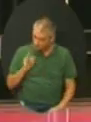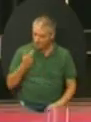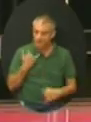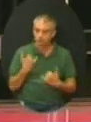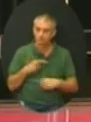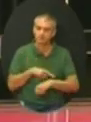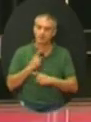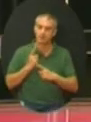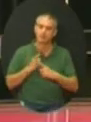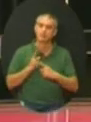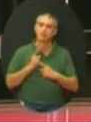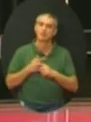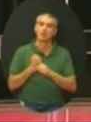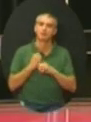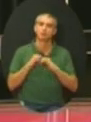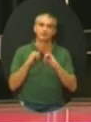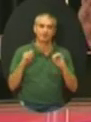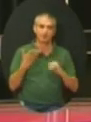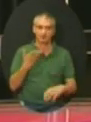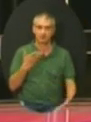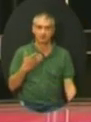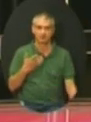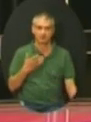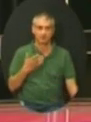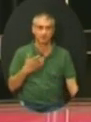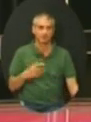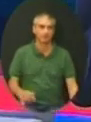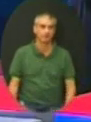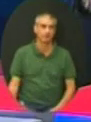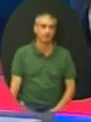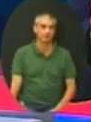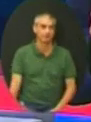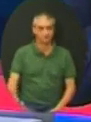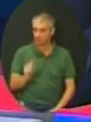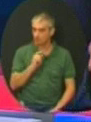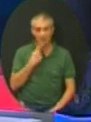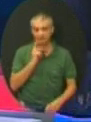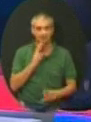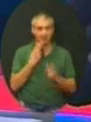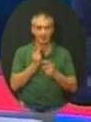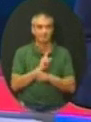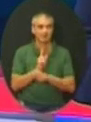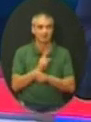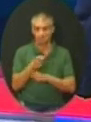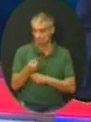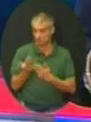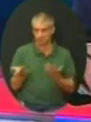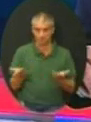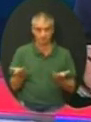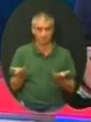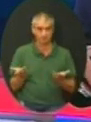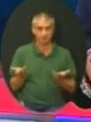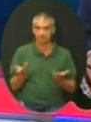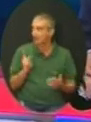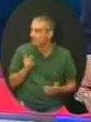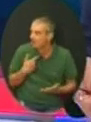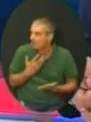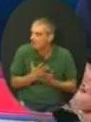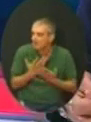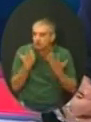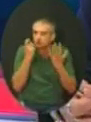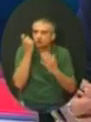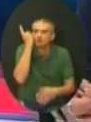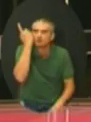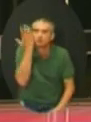הזמן לעשות הפרדה. את יודעת מה, הנה עצה... קודם אמרת לי, לא צריכים לעשות להגיב מיידית. פה יש לנו התמודדות של יועץ משפטי. לא, אנחנו כבר